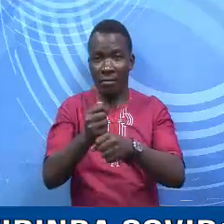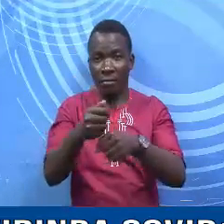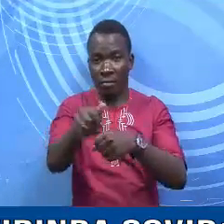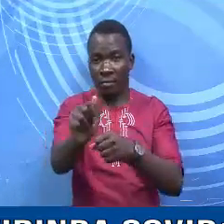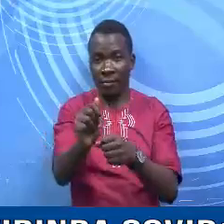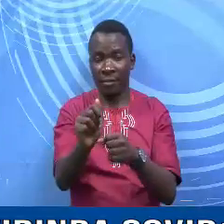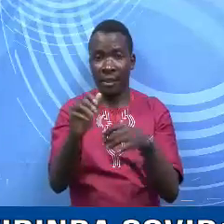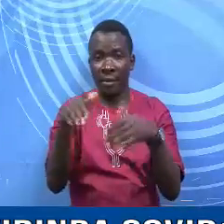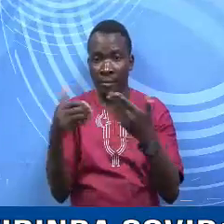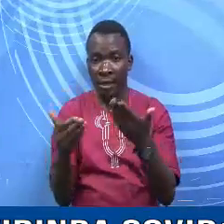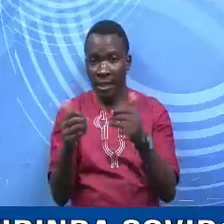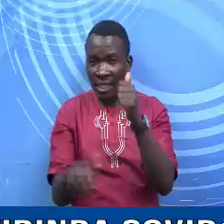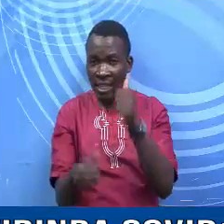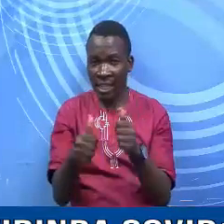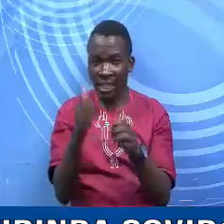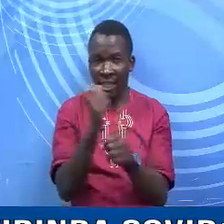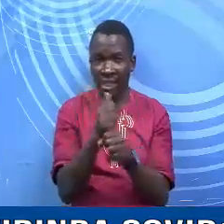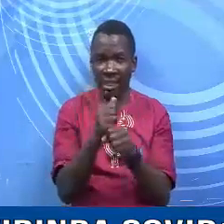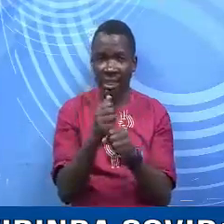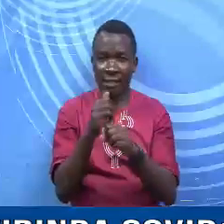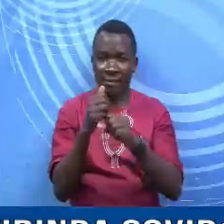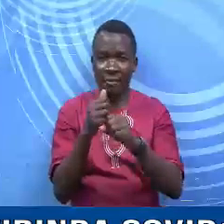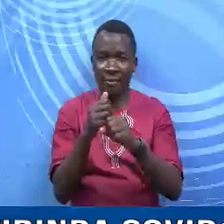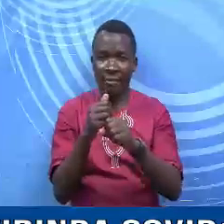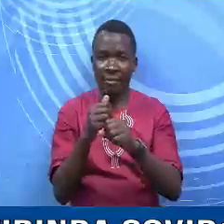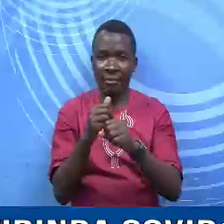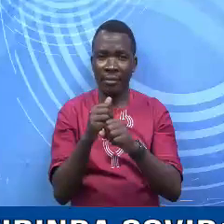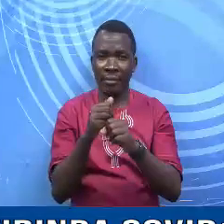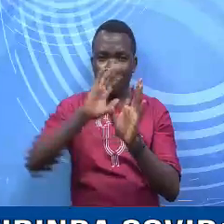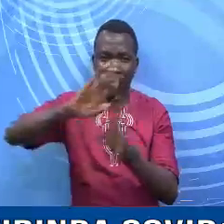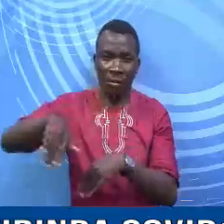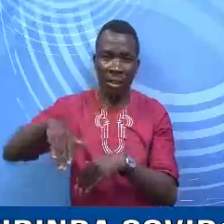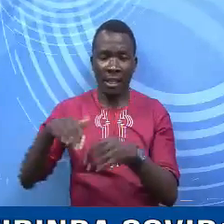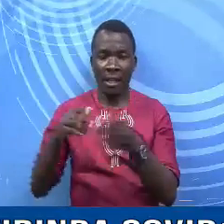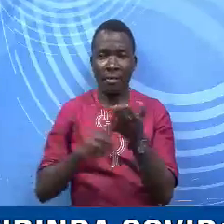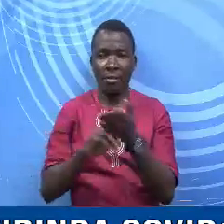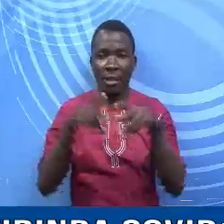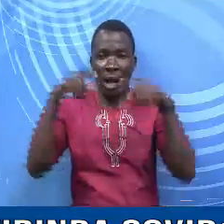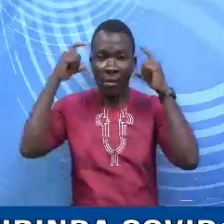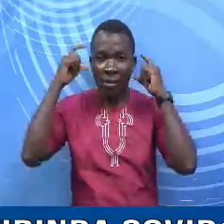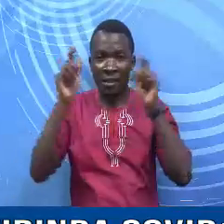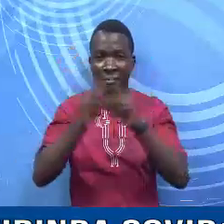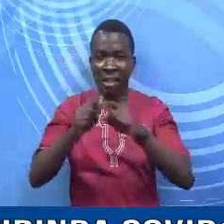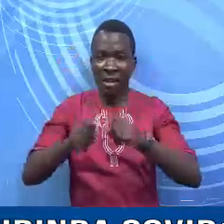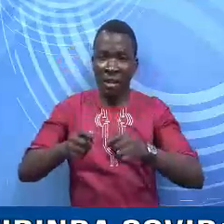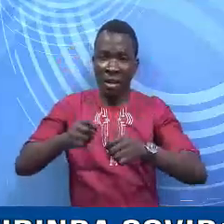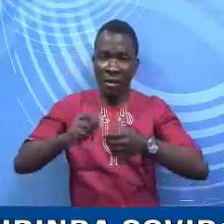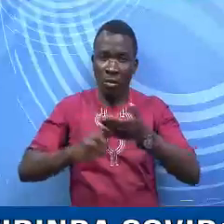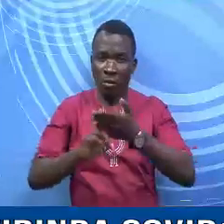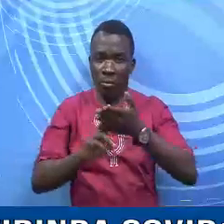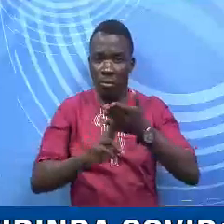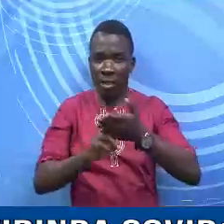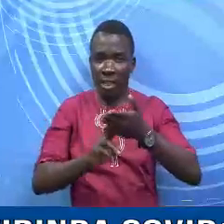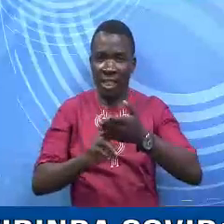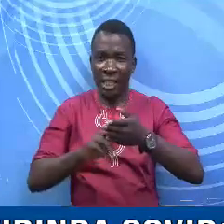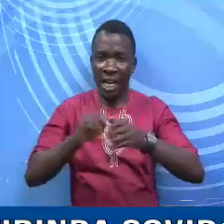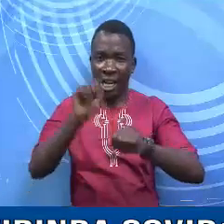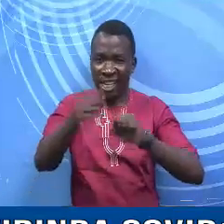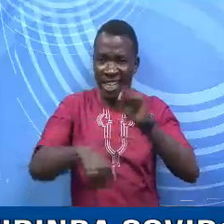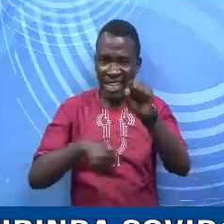ubwo ni nk'akahe kazi kakubuza kwambara agapfukamunwa ngako gusunika kino kigare gipfuka imizigo cyane gituma umuntu atutubikana